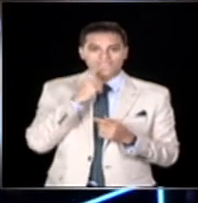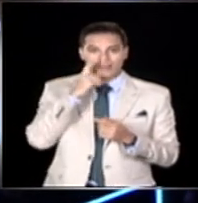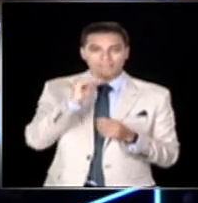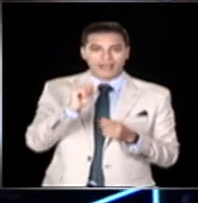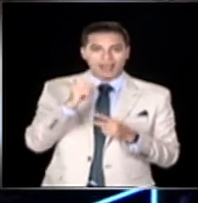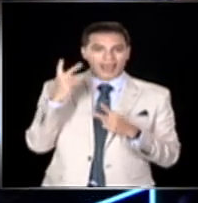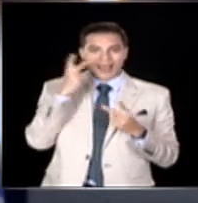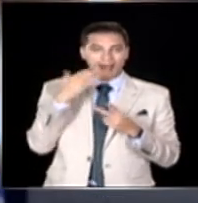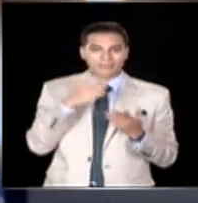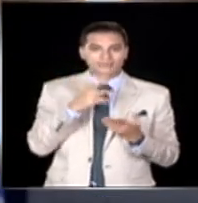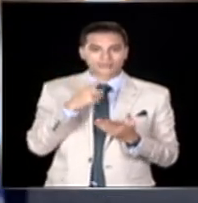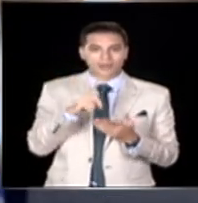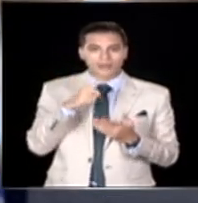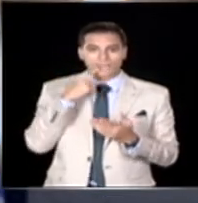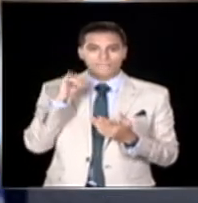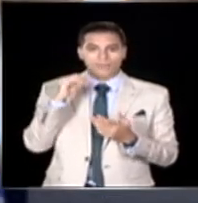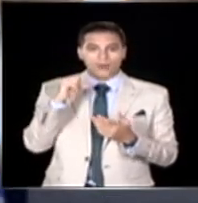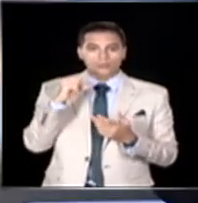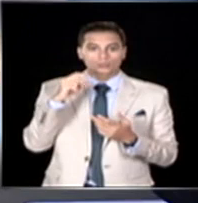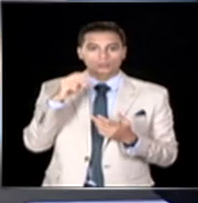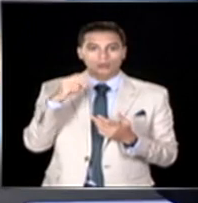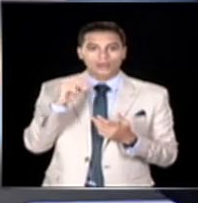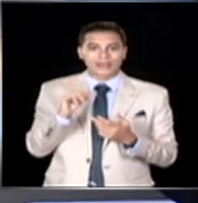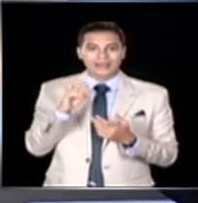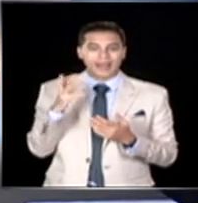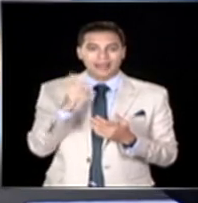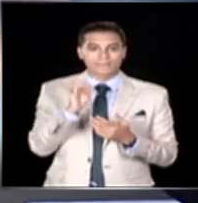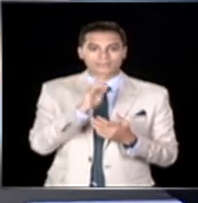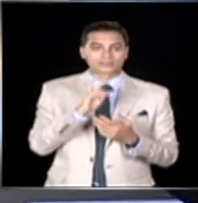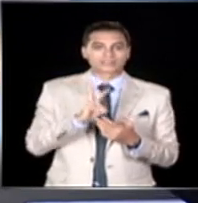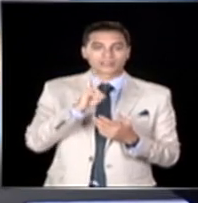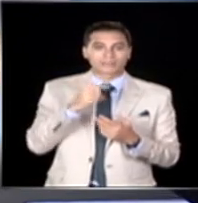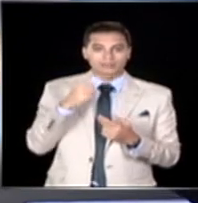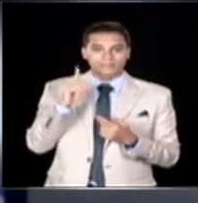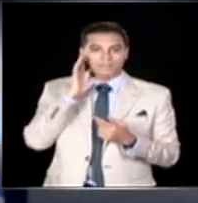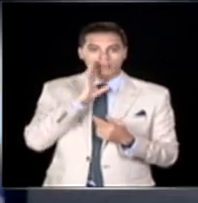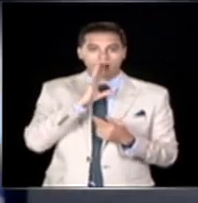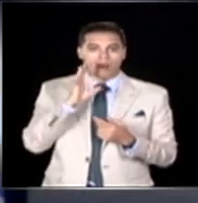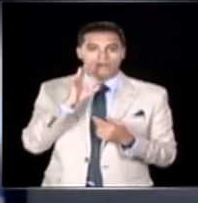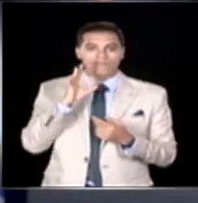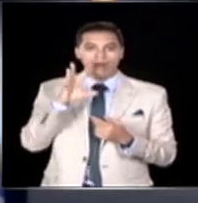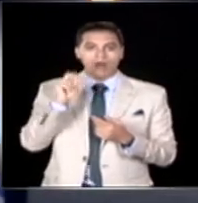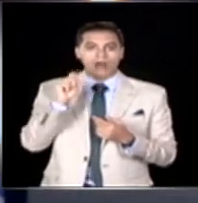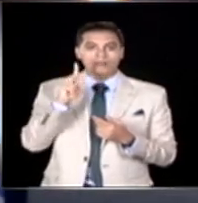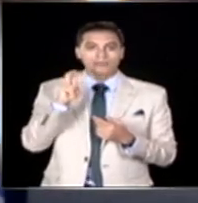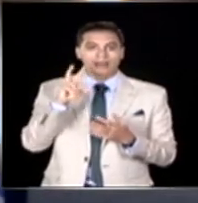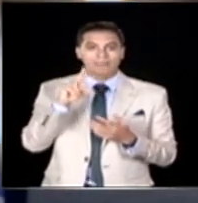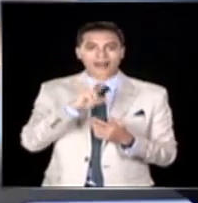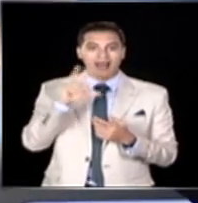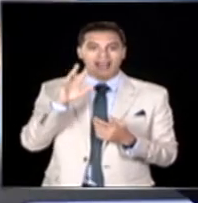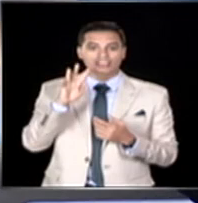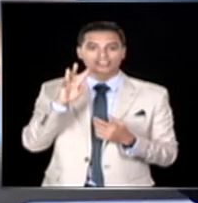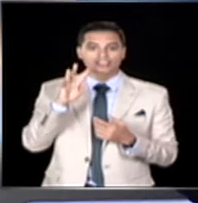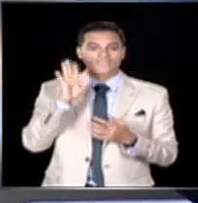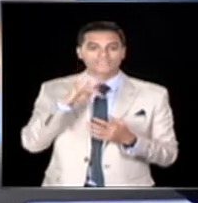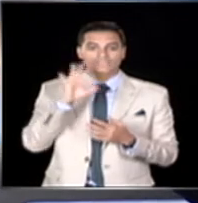كلمة موضوعية؟ 7. صح. في أي قارة تقع هضبة الأبلاش؟ آسيا.